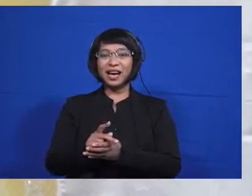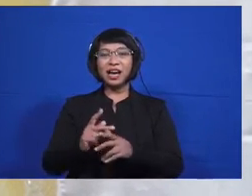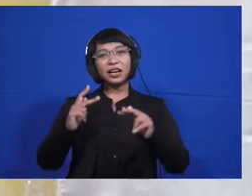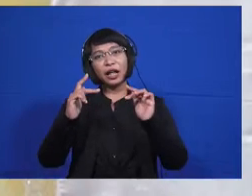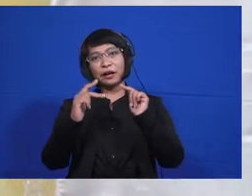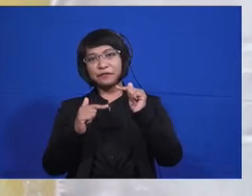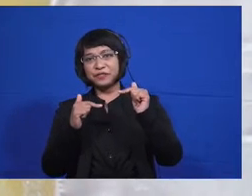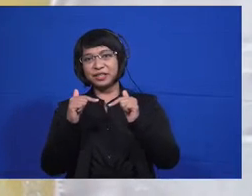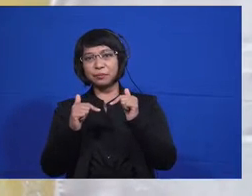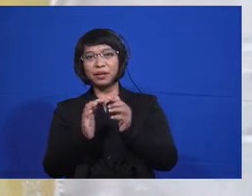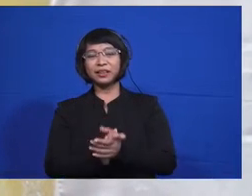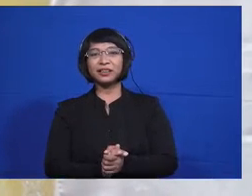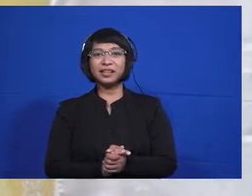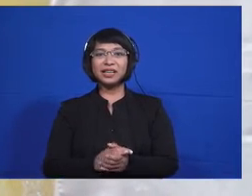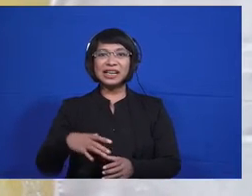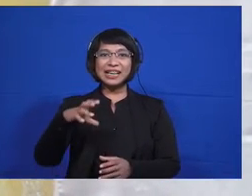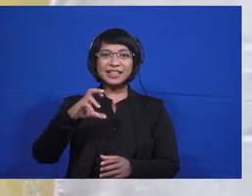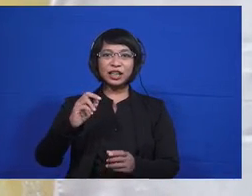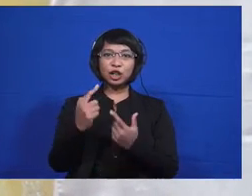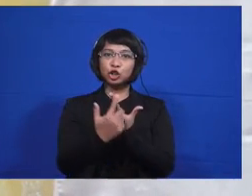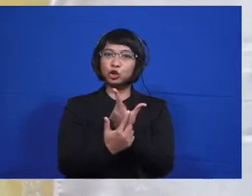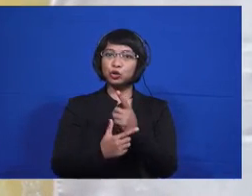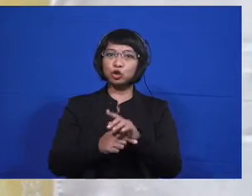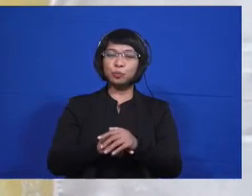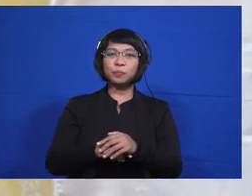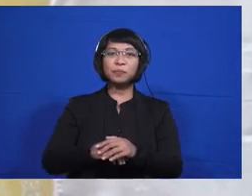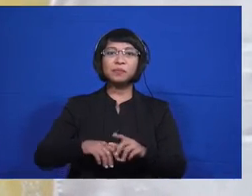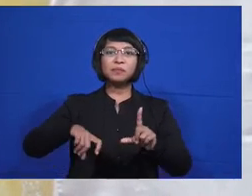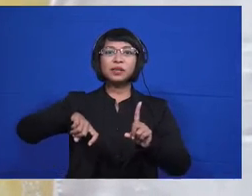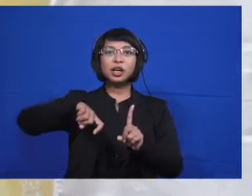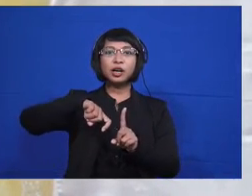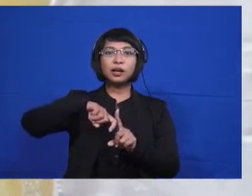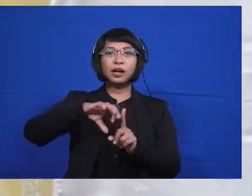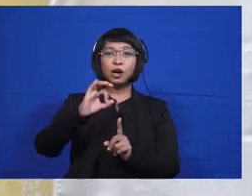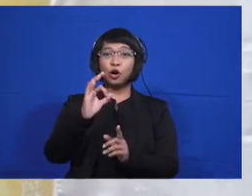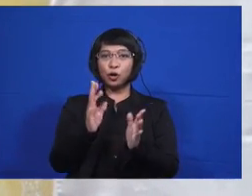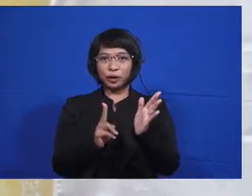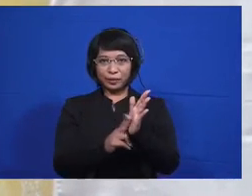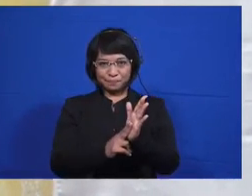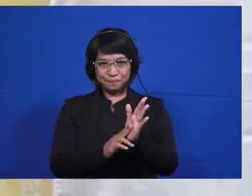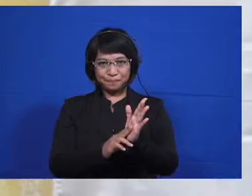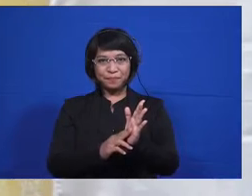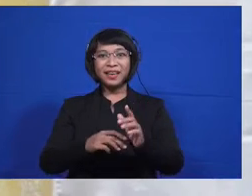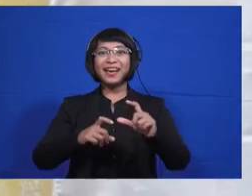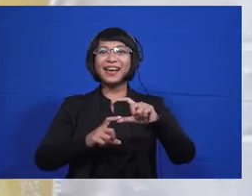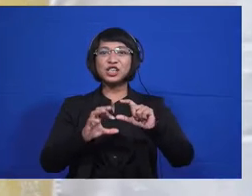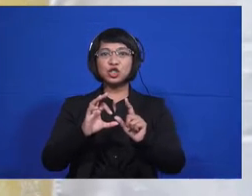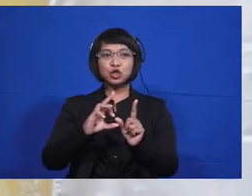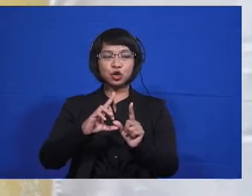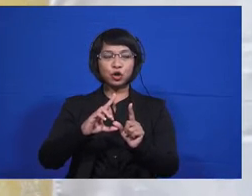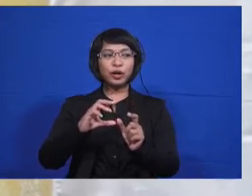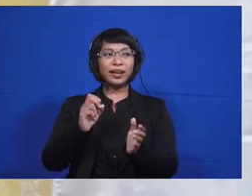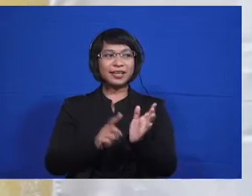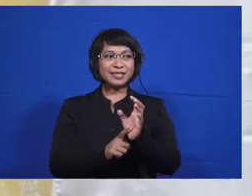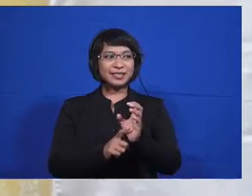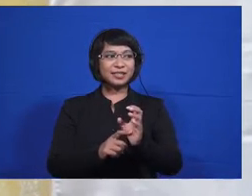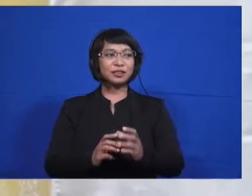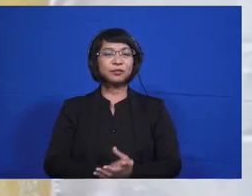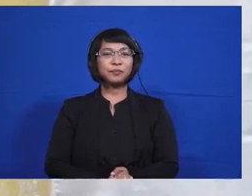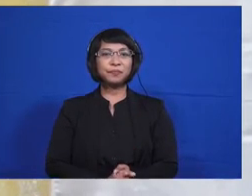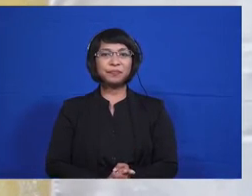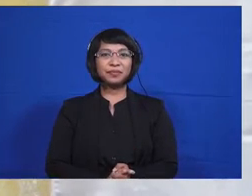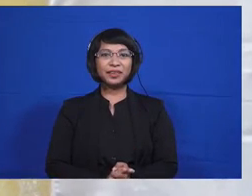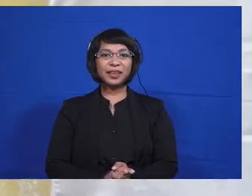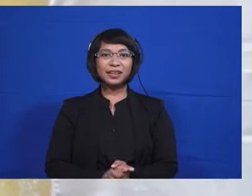streaming melalui channel YouTube Komsos Keuskupan Agung Semarang. Perayaan Ekaristi Tahbisan Imam